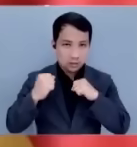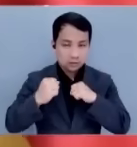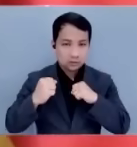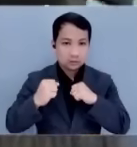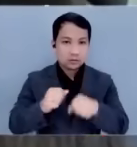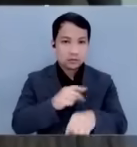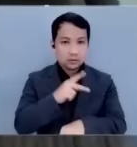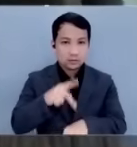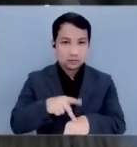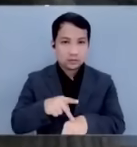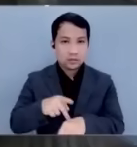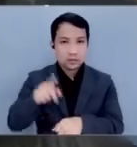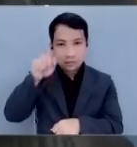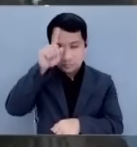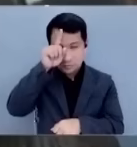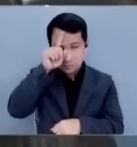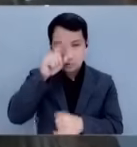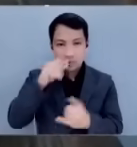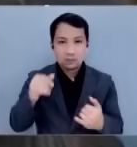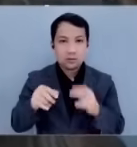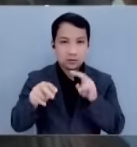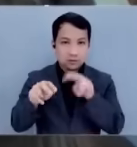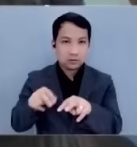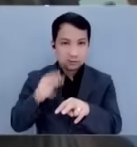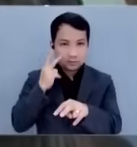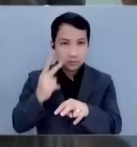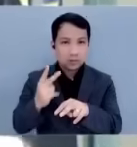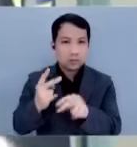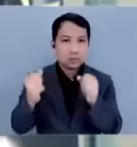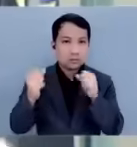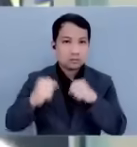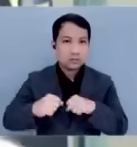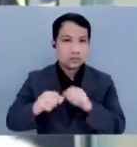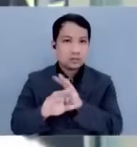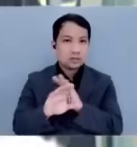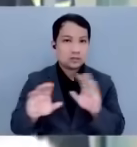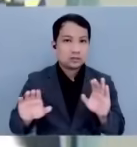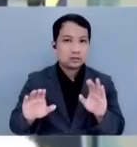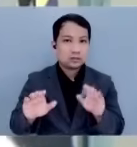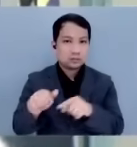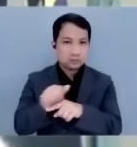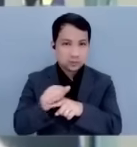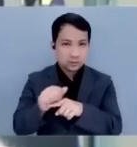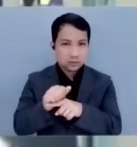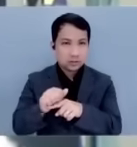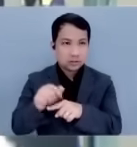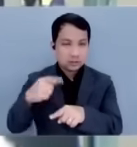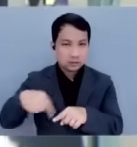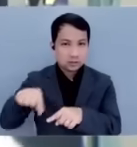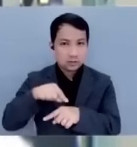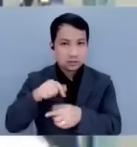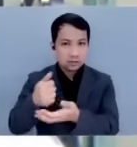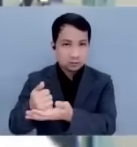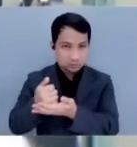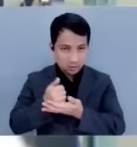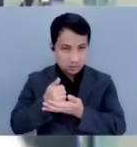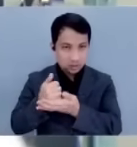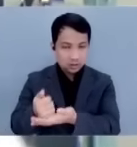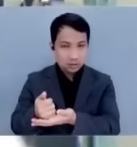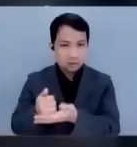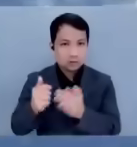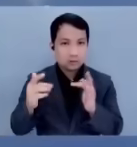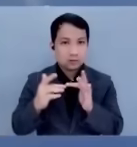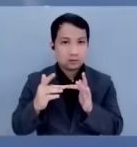Pilipinas at Germany. Pero tinitingnan nila ang posibilidad na hindi lang sa training umikot ang tulungan, kundi pati sa cyber at